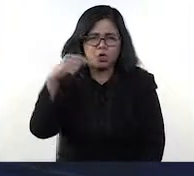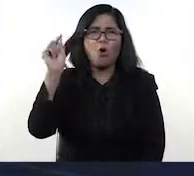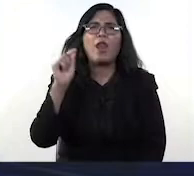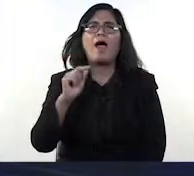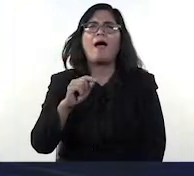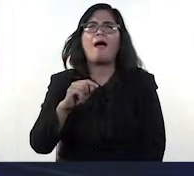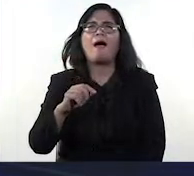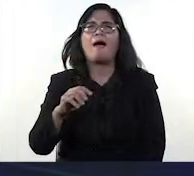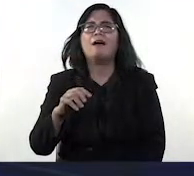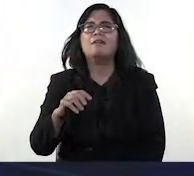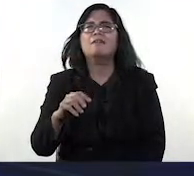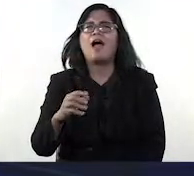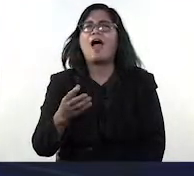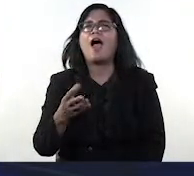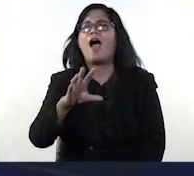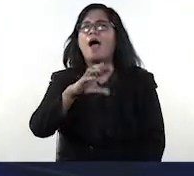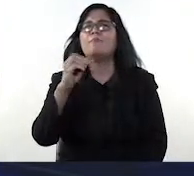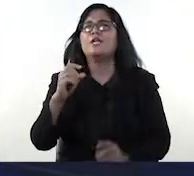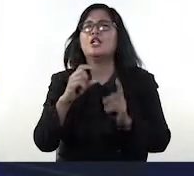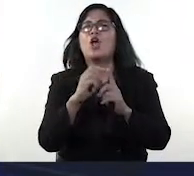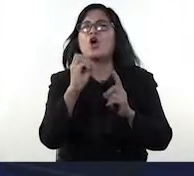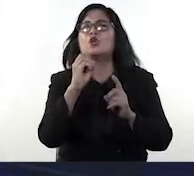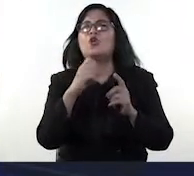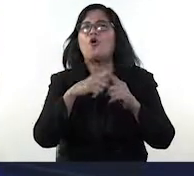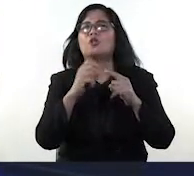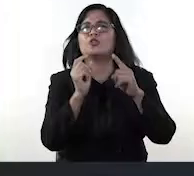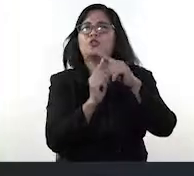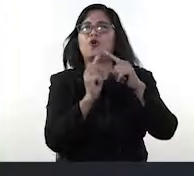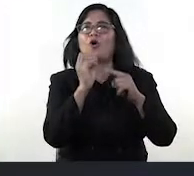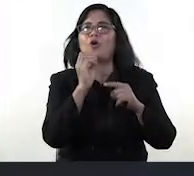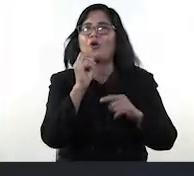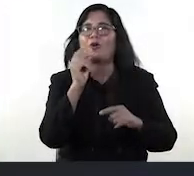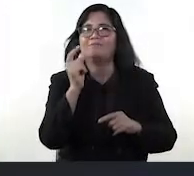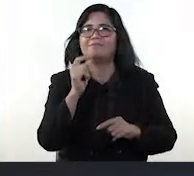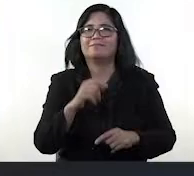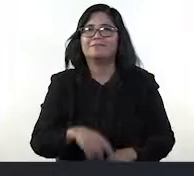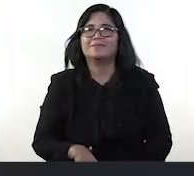ya sekolah lah ambil doktor hai oke